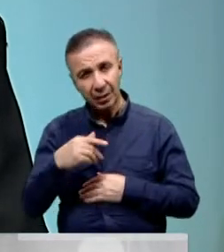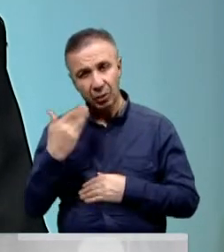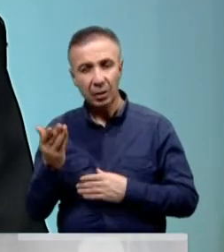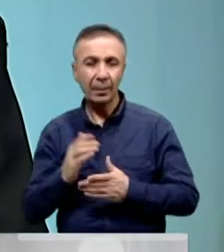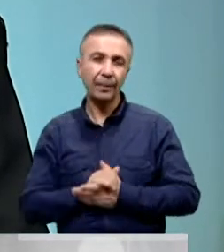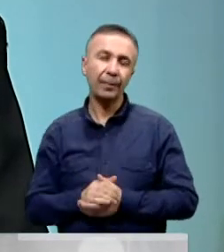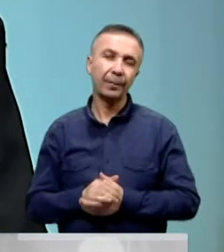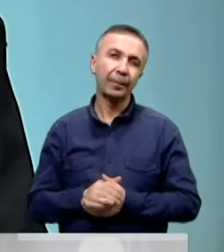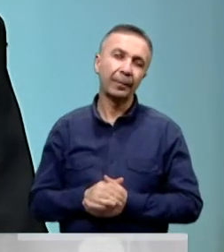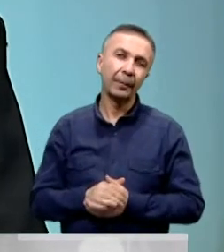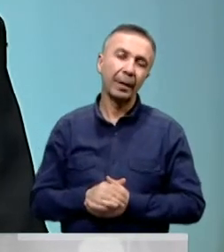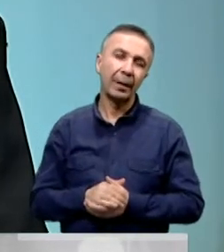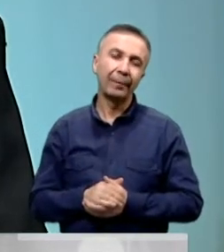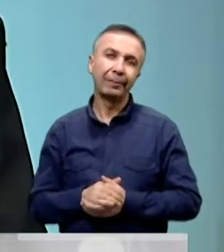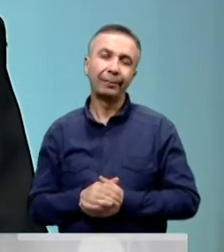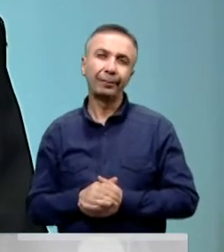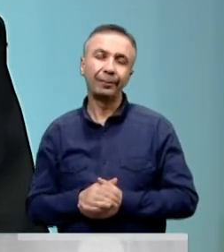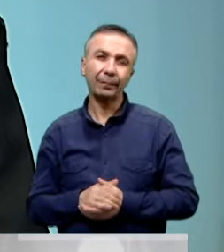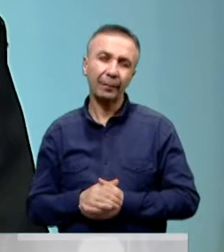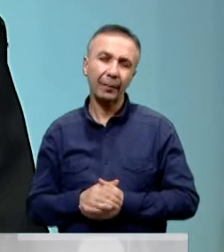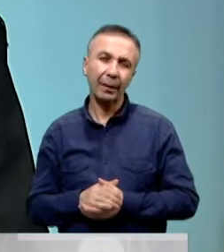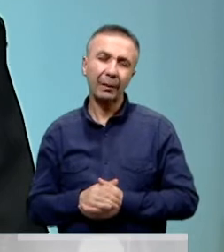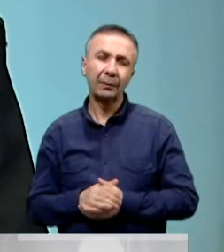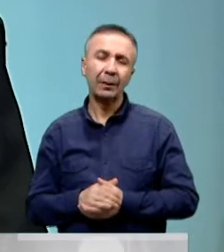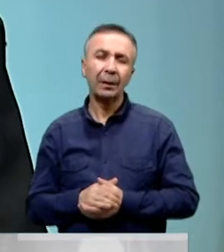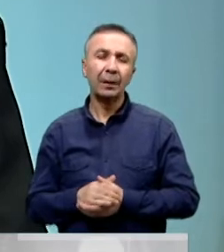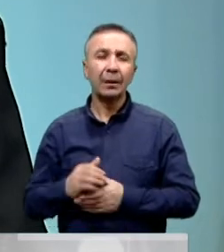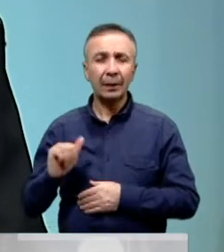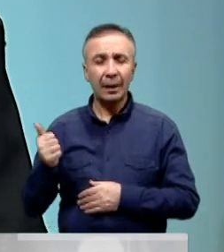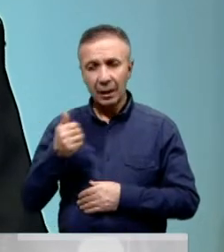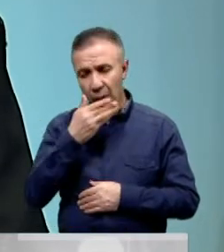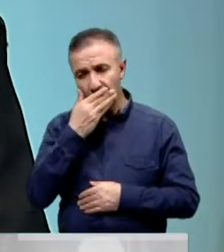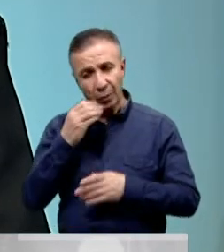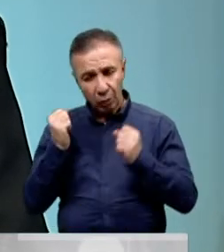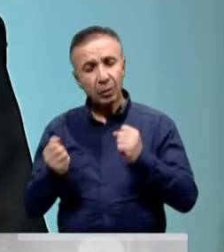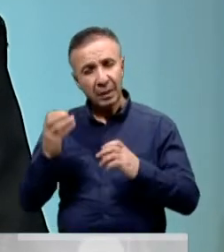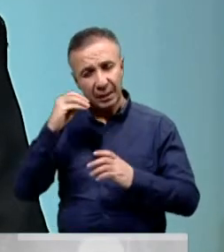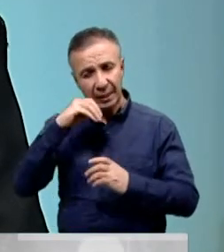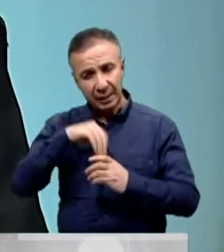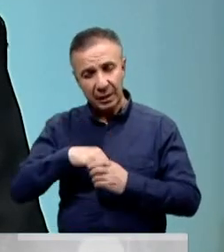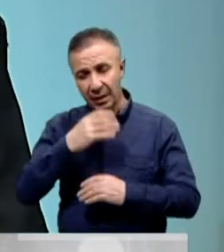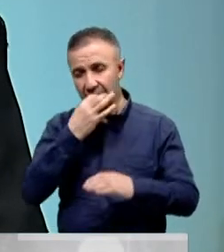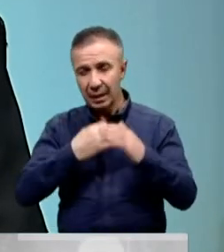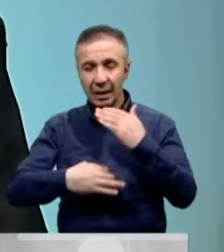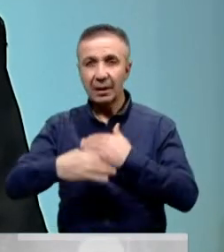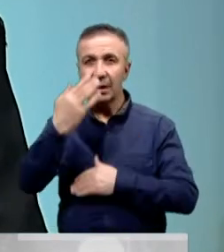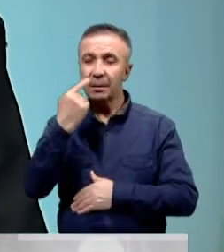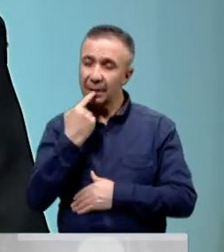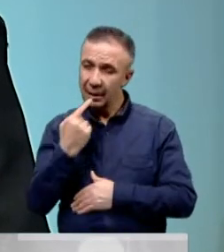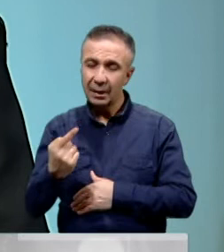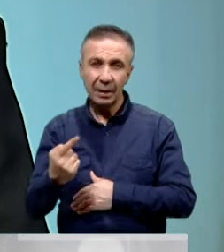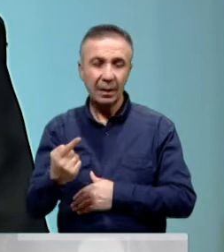نَوَيْتُ ifadesi kullanılır Arapçası. Yani yarınki oruç için niyet ettim dediğiniz takdirde bu